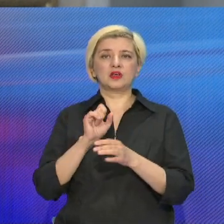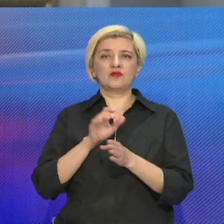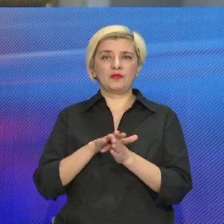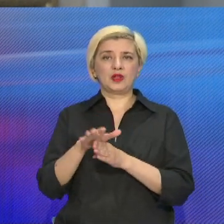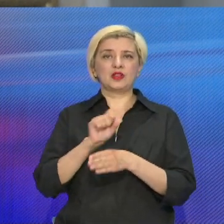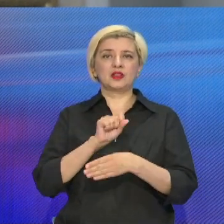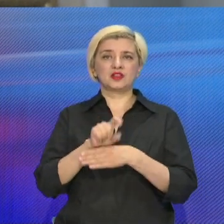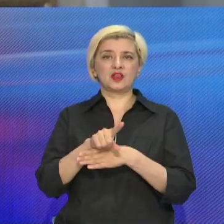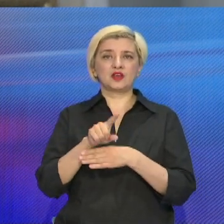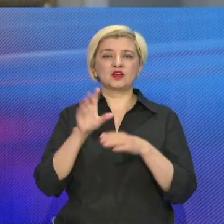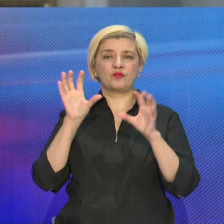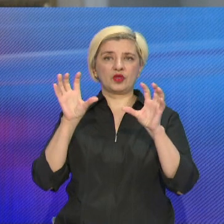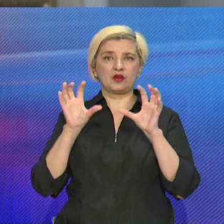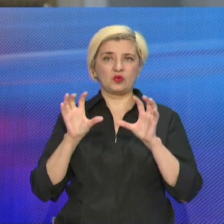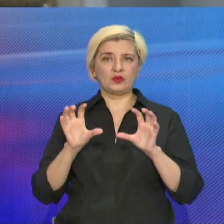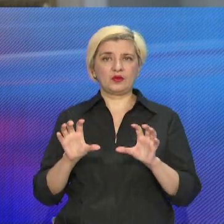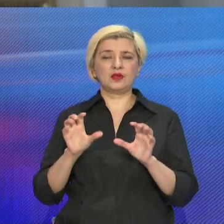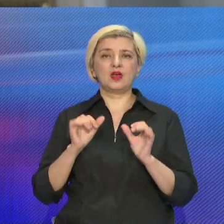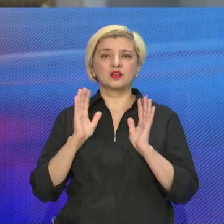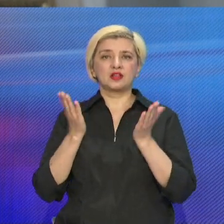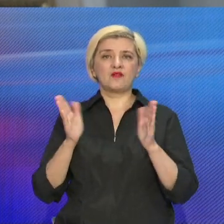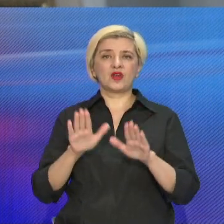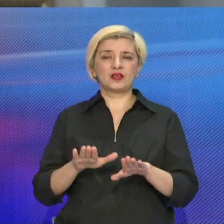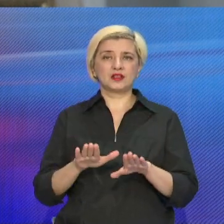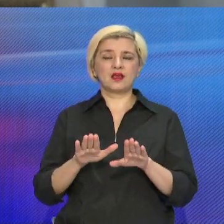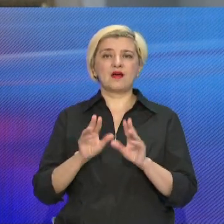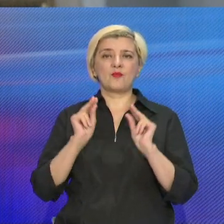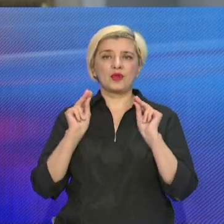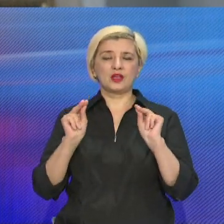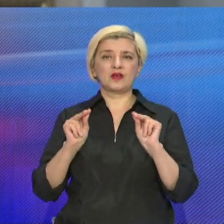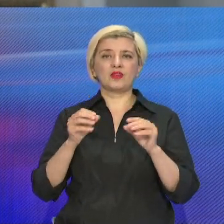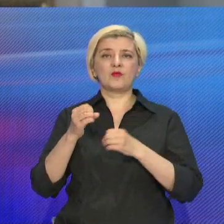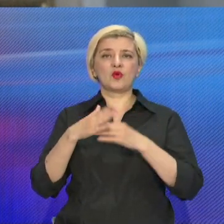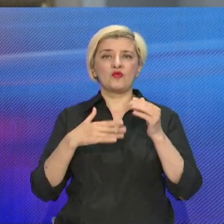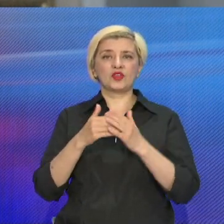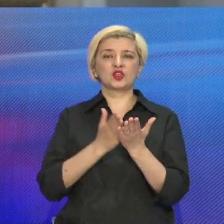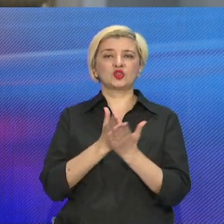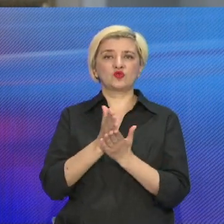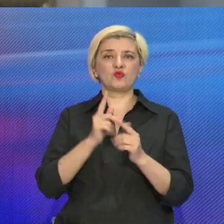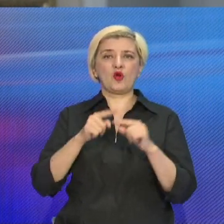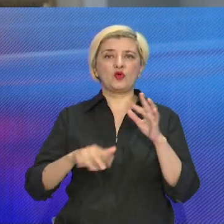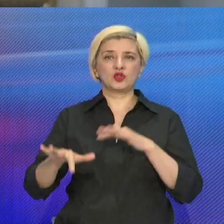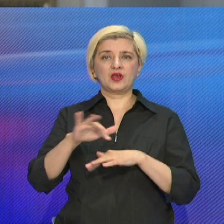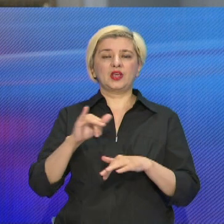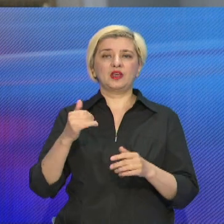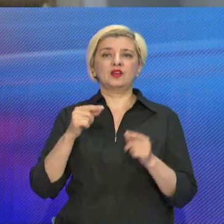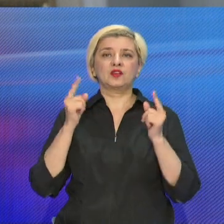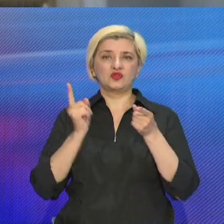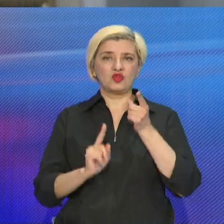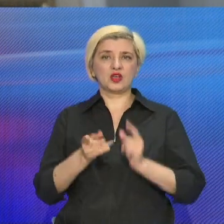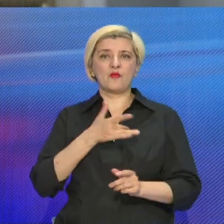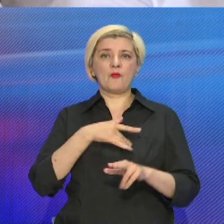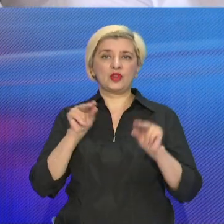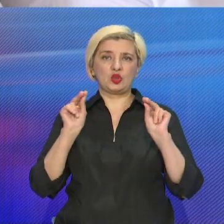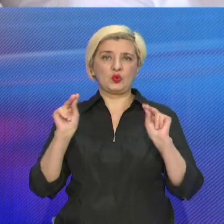правопорядка, оставаясь преданными профессии, службе, Отечеству и настоящими патриотами своей